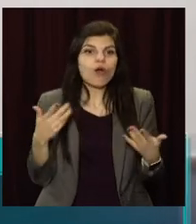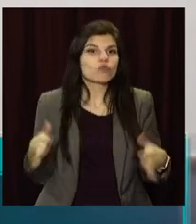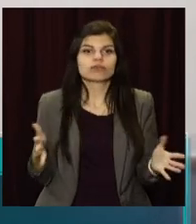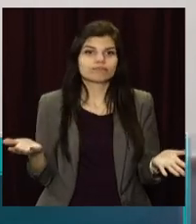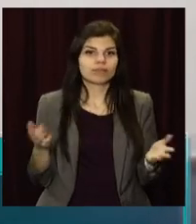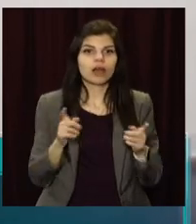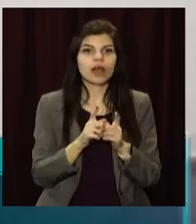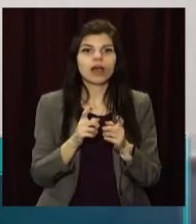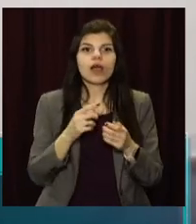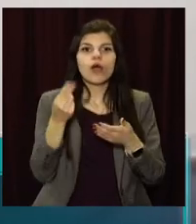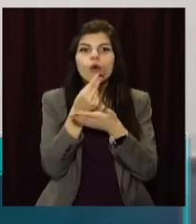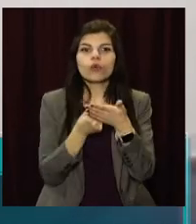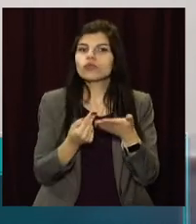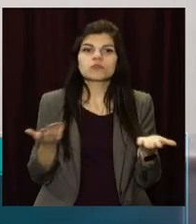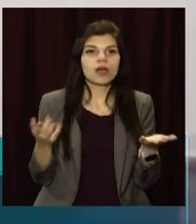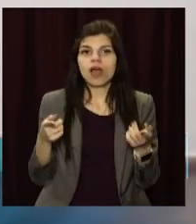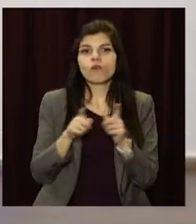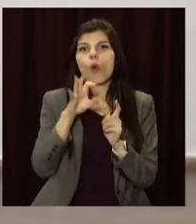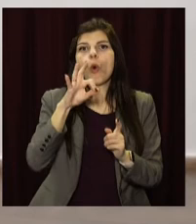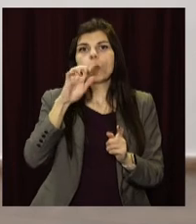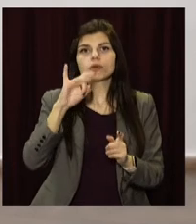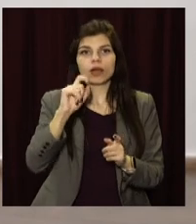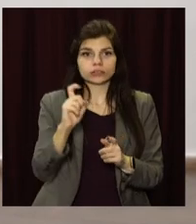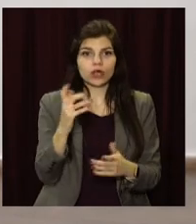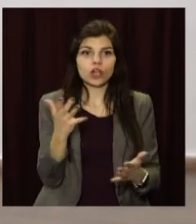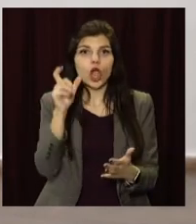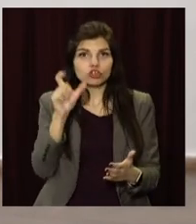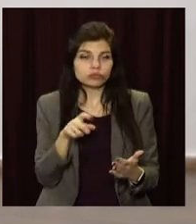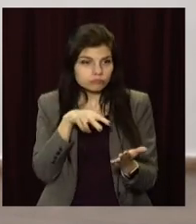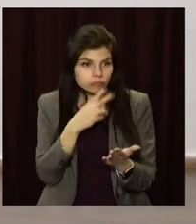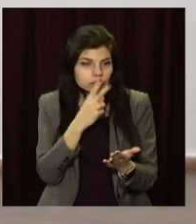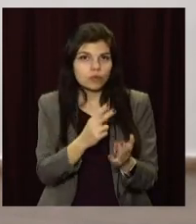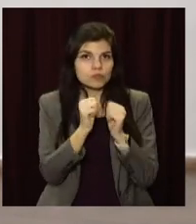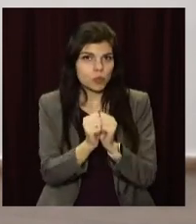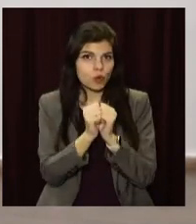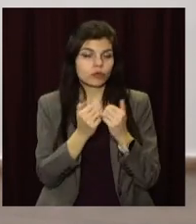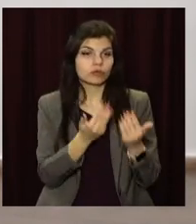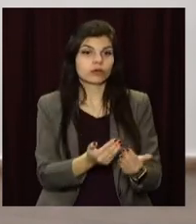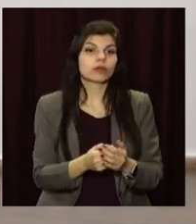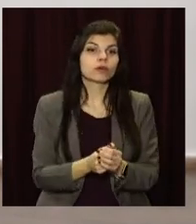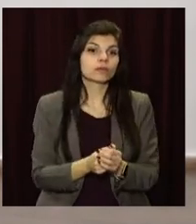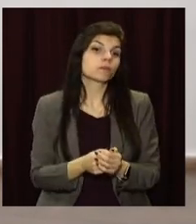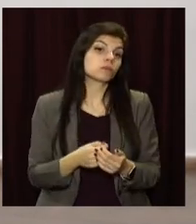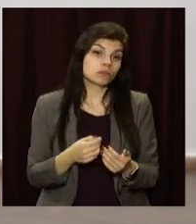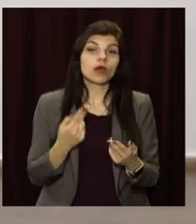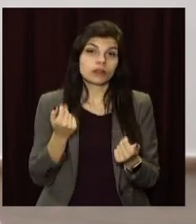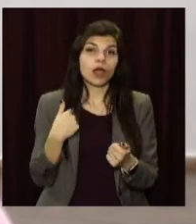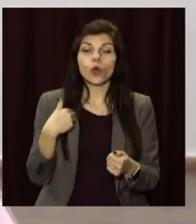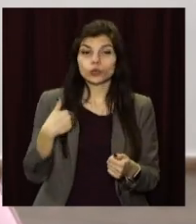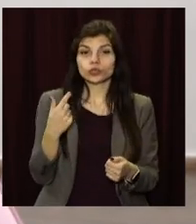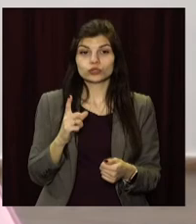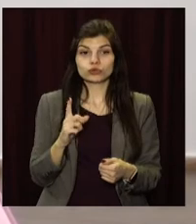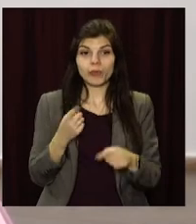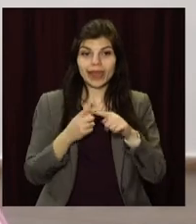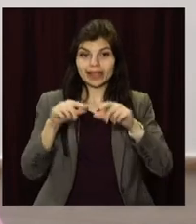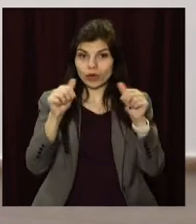вже художественним произведенням, а становиться образом, которому чоловік молиться. Ну, однозначно, хотілося б, звісно,